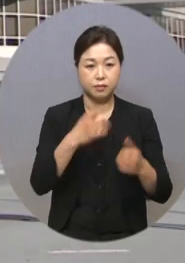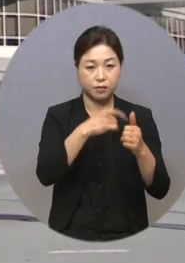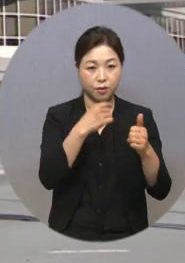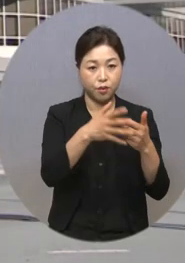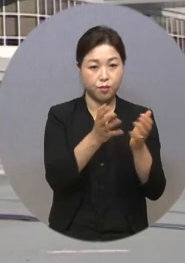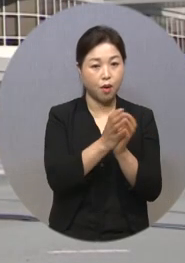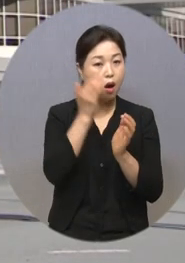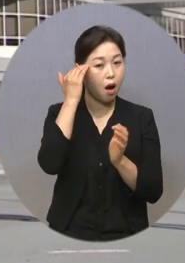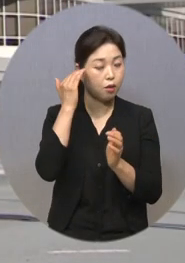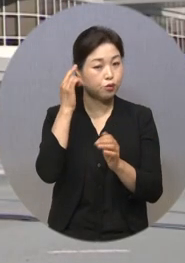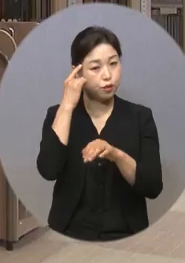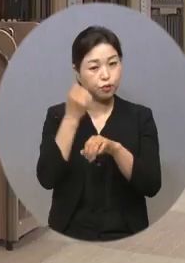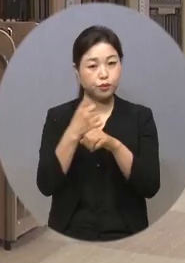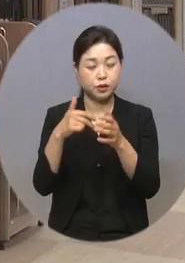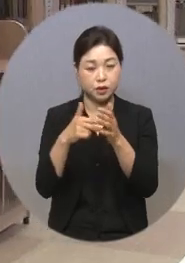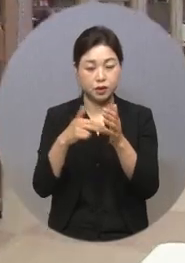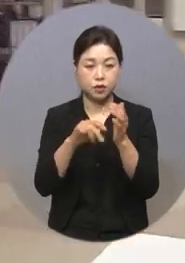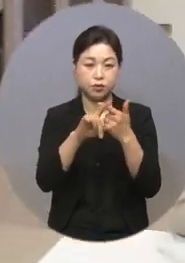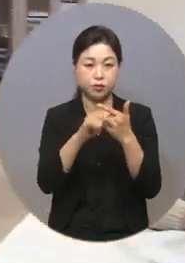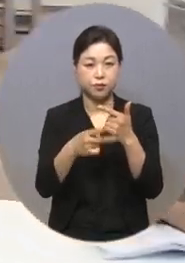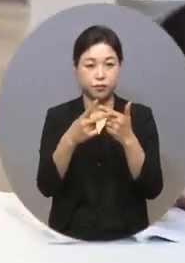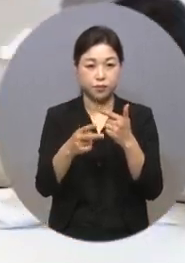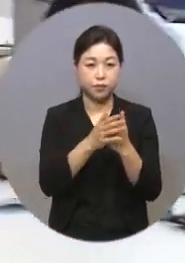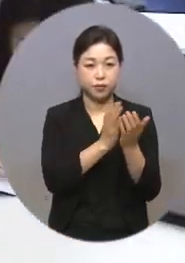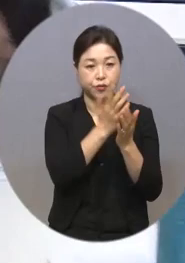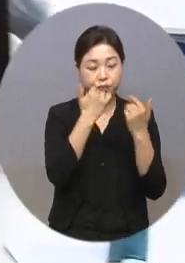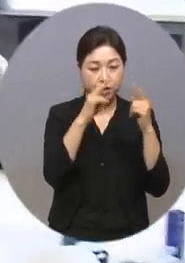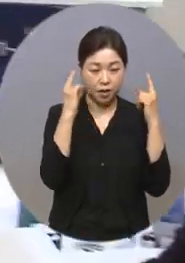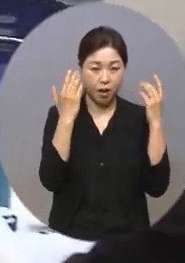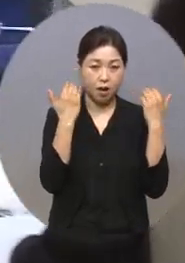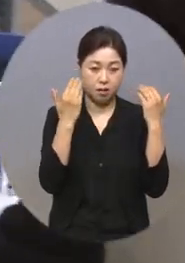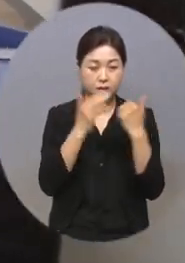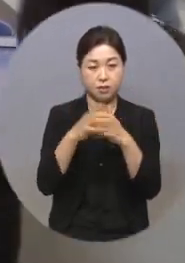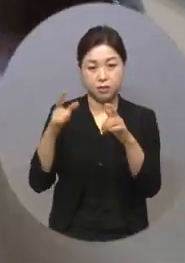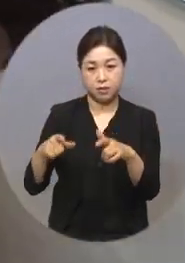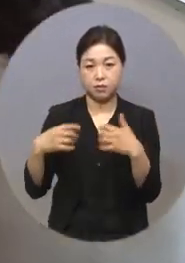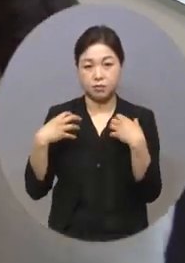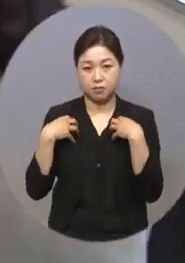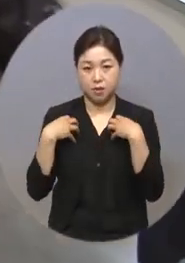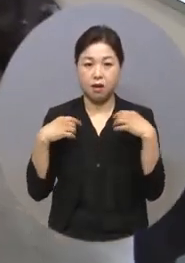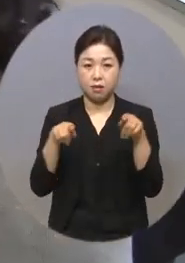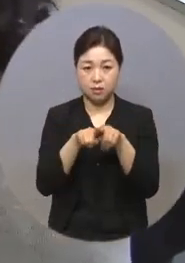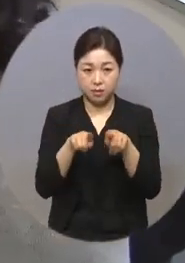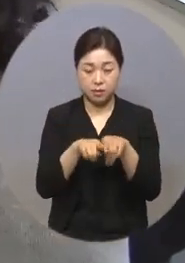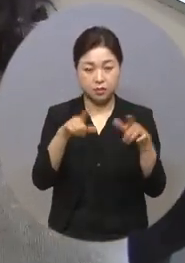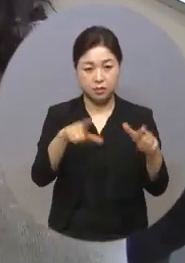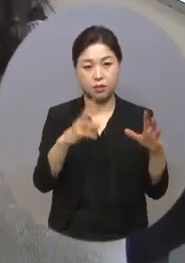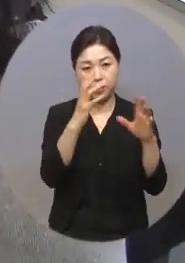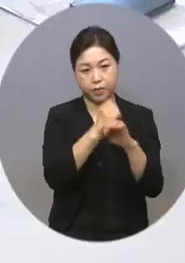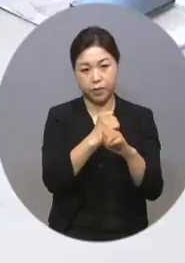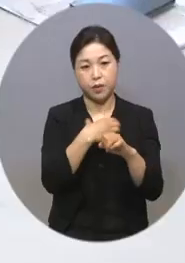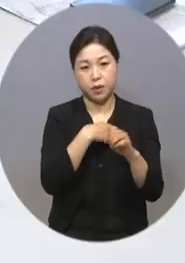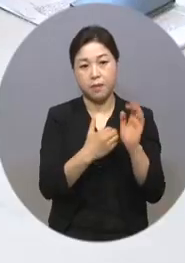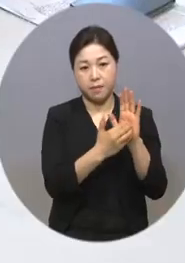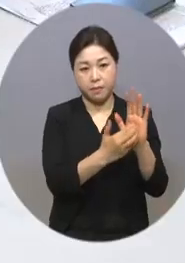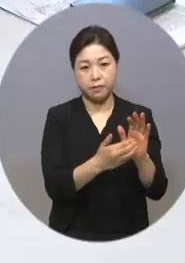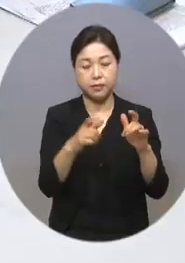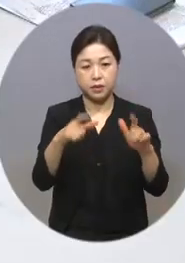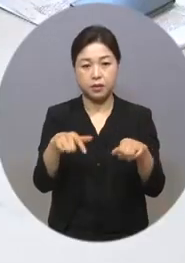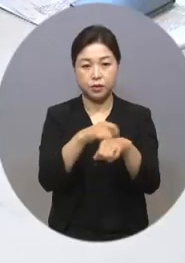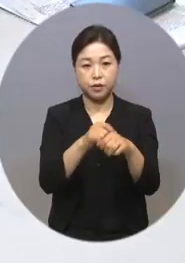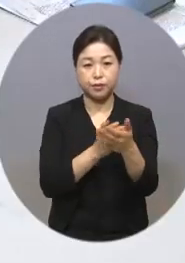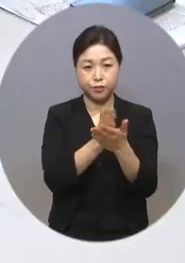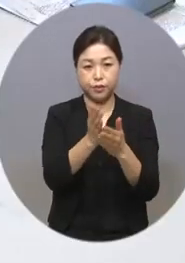한국연구재단은 지난일 전문대학과 기초 자치단체 간 협력으로 지역 솜을 위기에 대응하고 지역 특화 분야